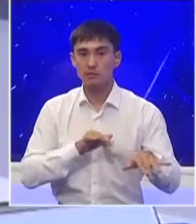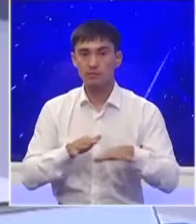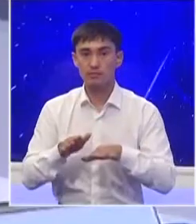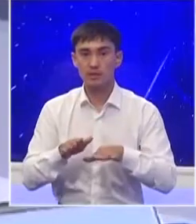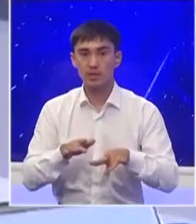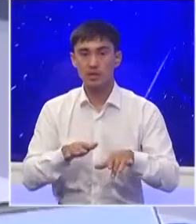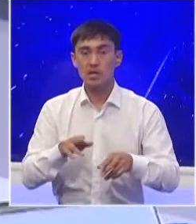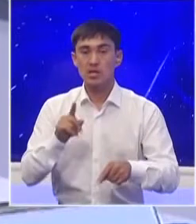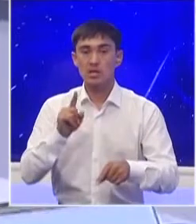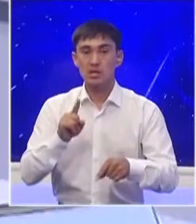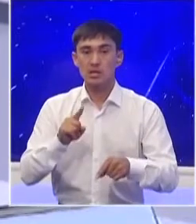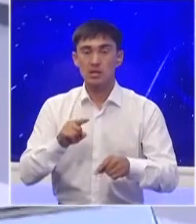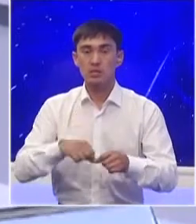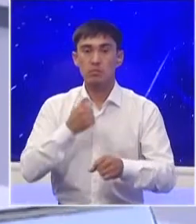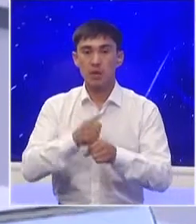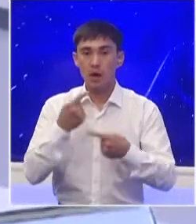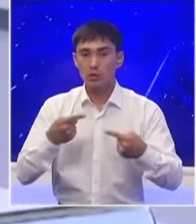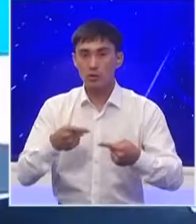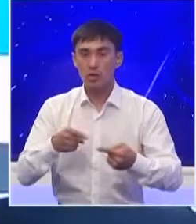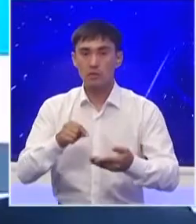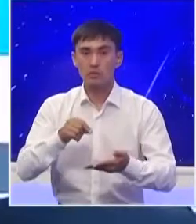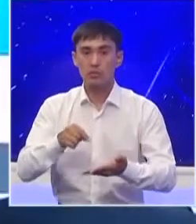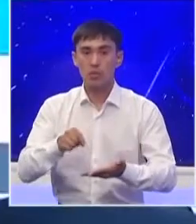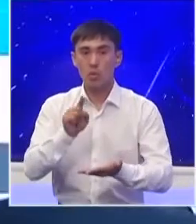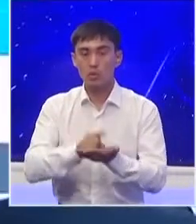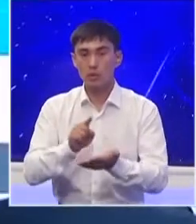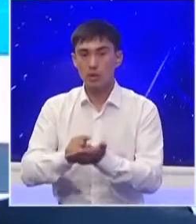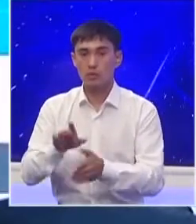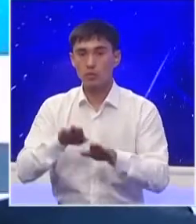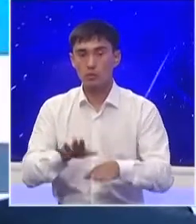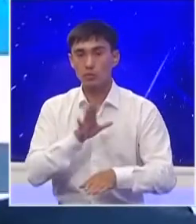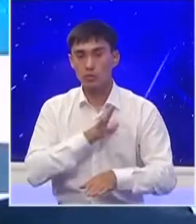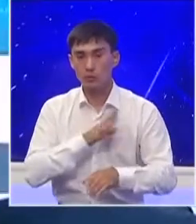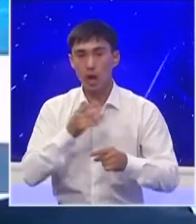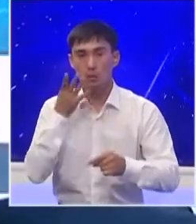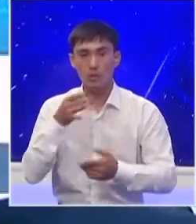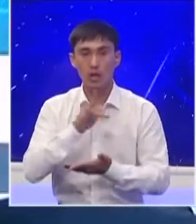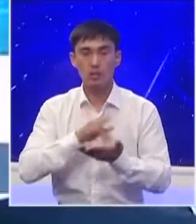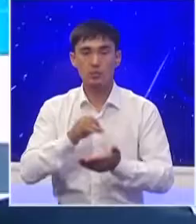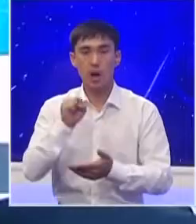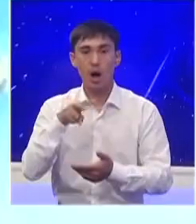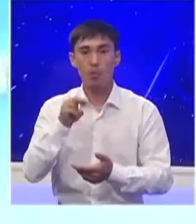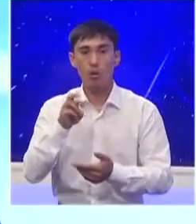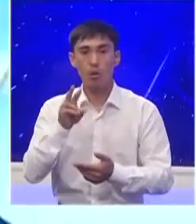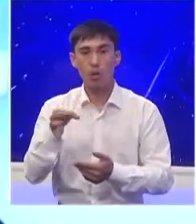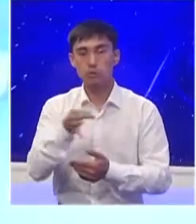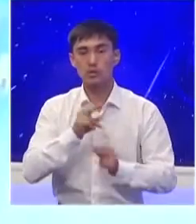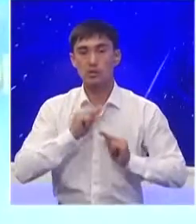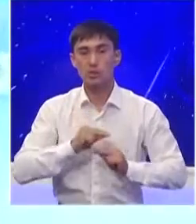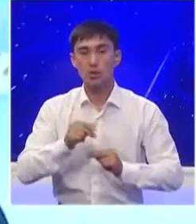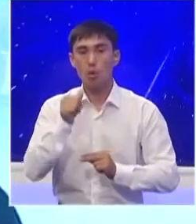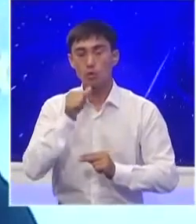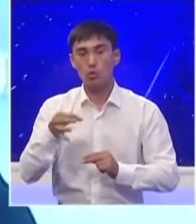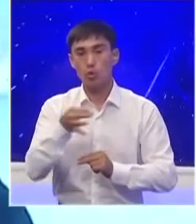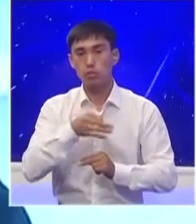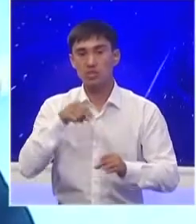жедел жұмыс басшысына дейін әртүрлі лауазымдарды атқарған. Алматы қаласы мен Ақмола облыстарында еңбек еткен. Қостанай облысының